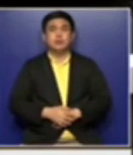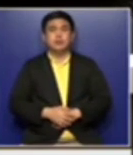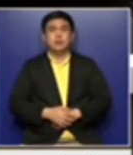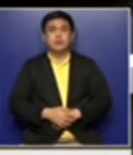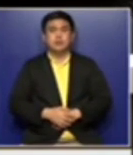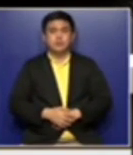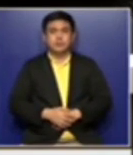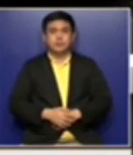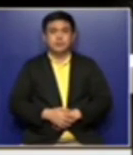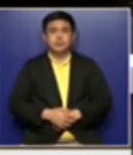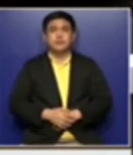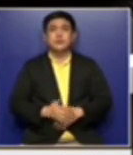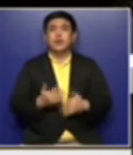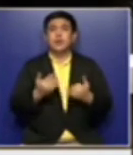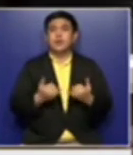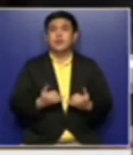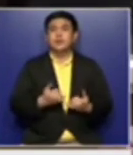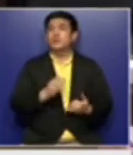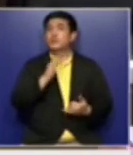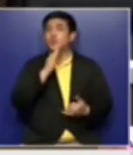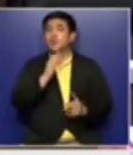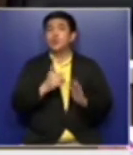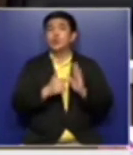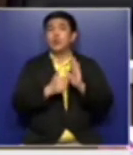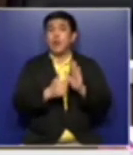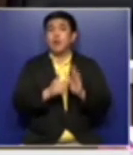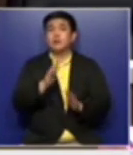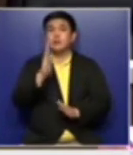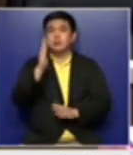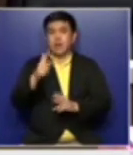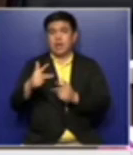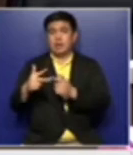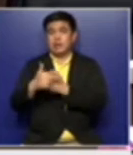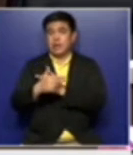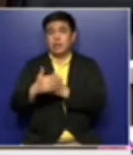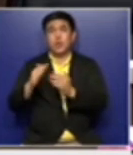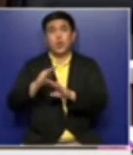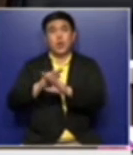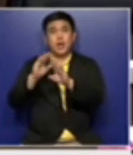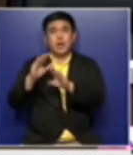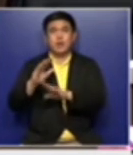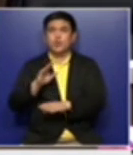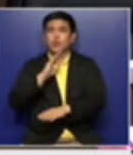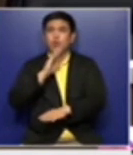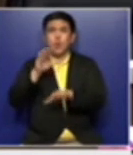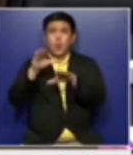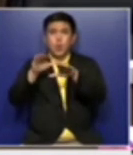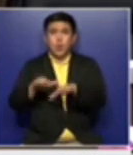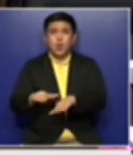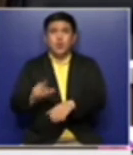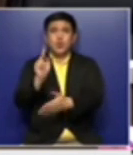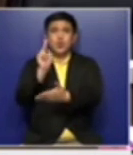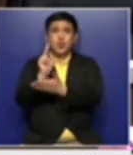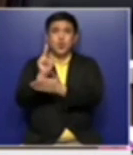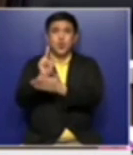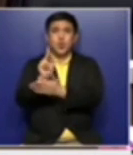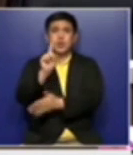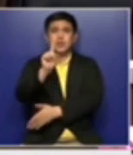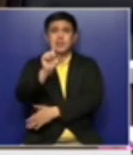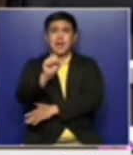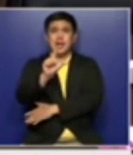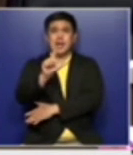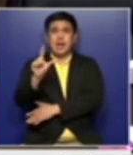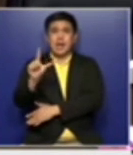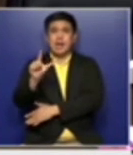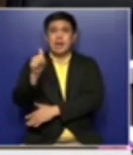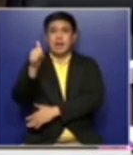ะหลีกเลี่ยงได้ดังนั้นถ้าหากเราตัดรายการพวกนี้ออกไปก็จะลดการกู้เงินออกเป็นแสนล้านได้